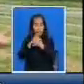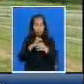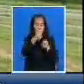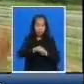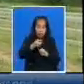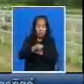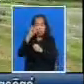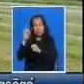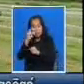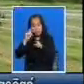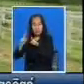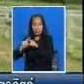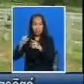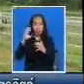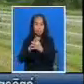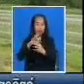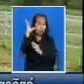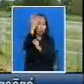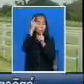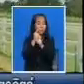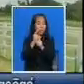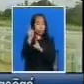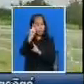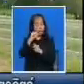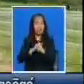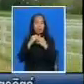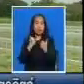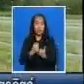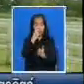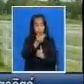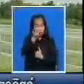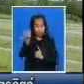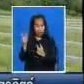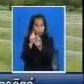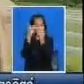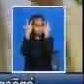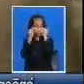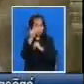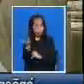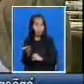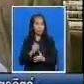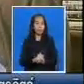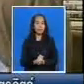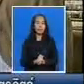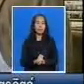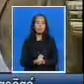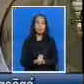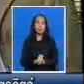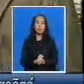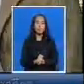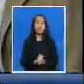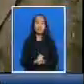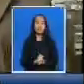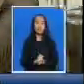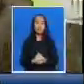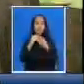ฒนาขึ้นไปสู่ระดับโลกนั้นจะเป็นยังไงบ้างเดี๋ยวเราไปพบกับท่านนายกกันเลยดีกว่าครับ เอาละครับและพระเอก